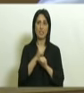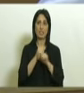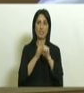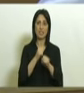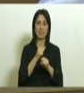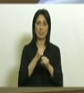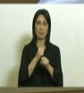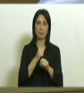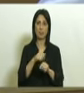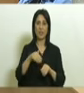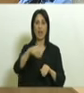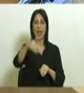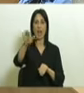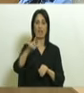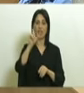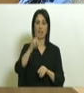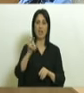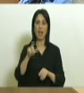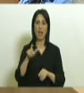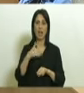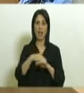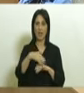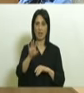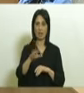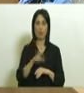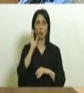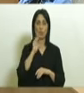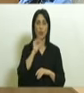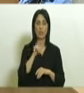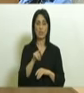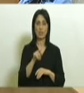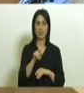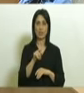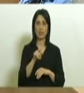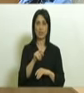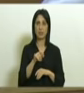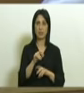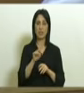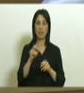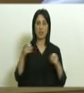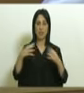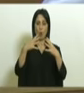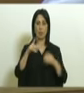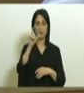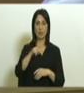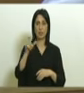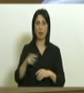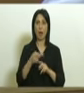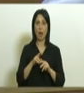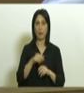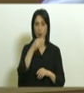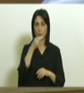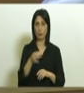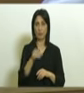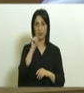და გაიყვანეთ ხალხი გარეთ და როდესაც დააუპირისპირეთ ადამიანებს. ამიტომ